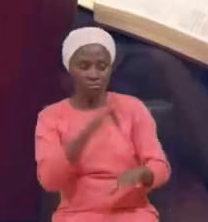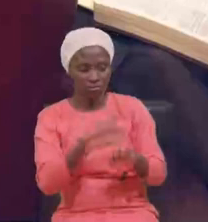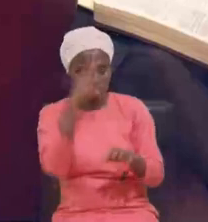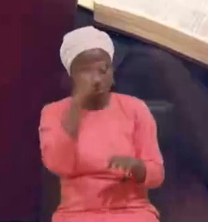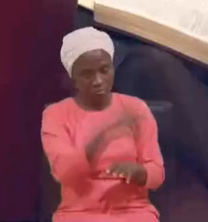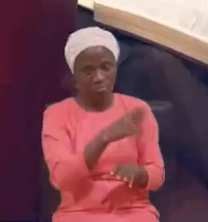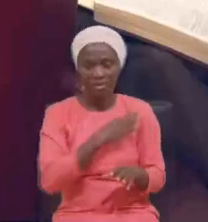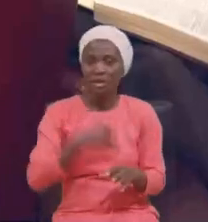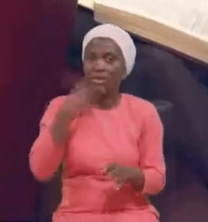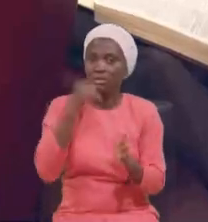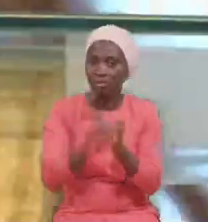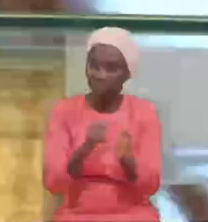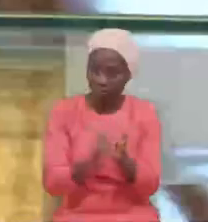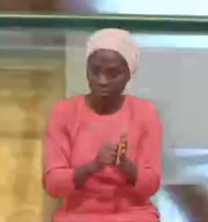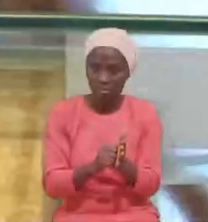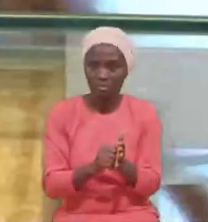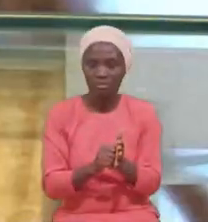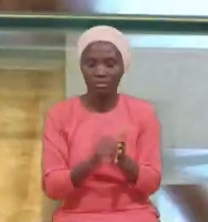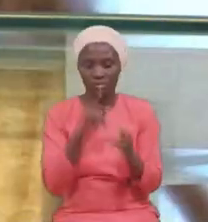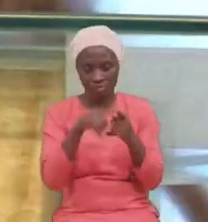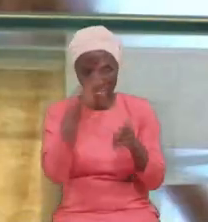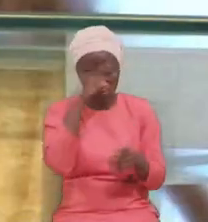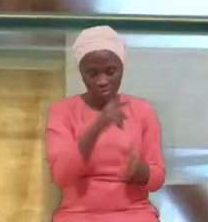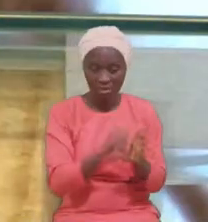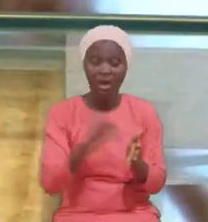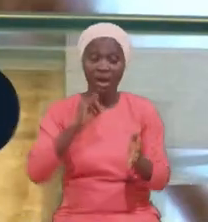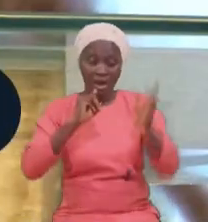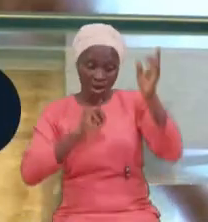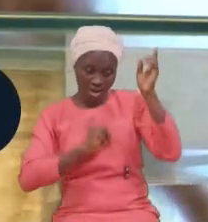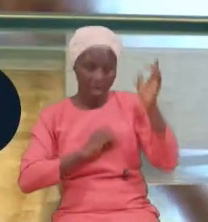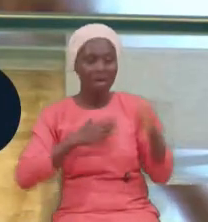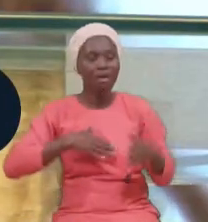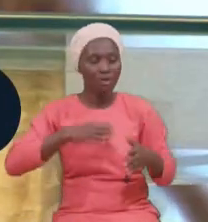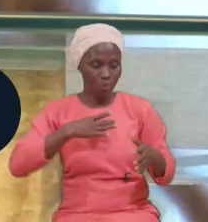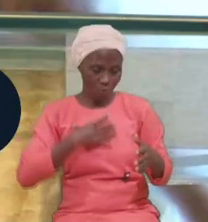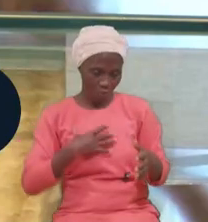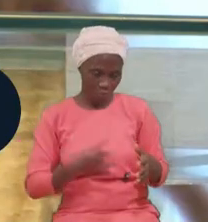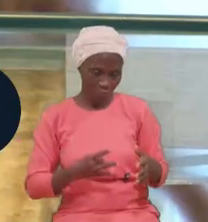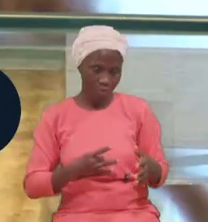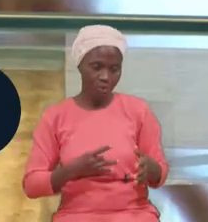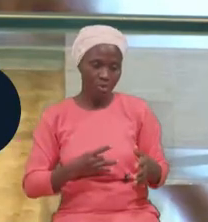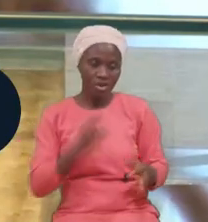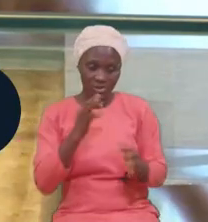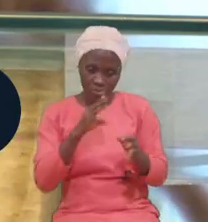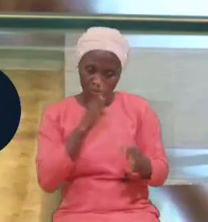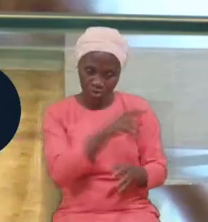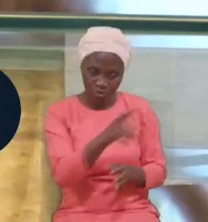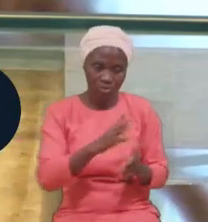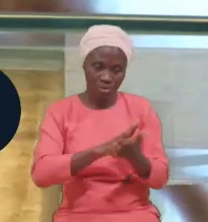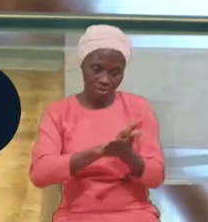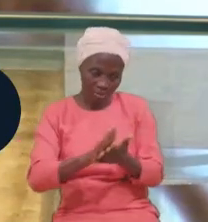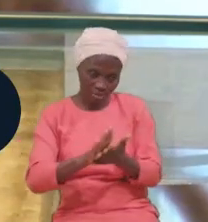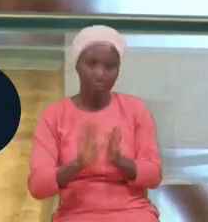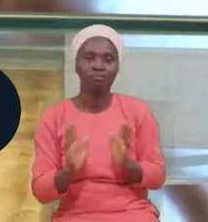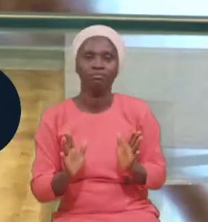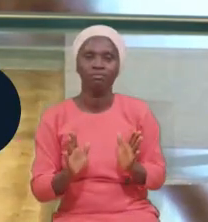Étendit la main, le toucha et dit, je le veux, sois pur. Il est